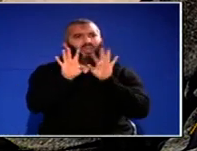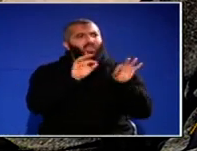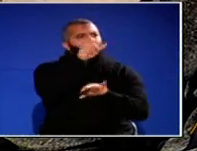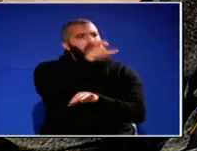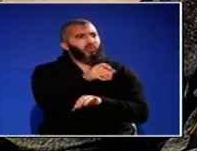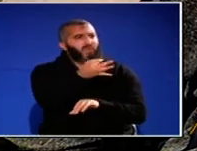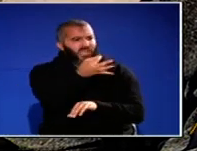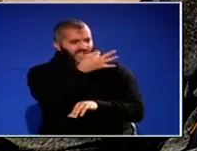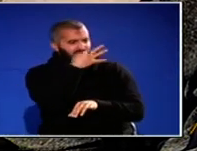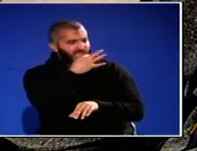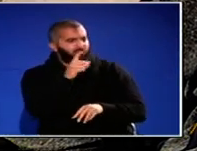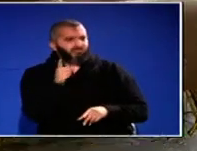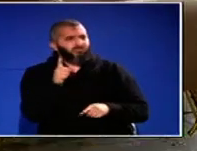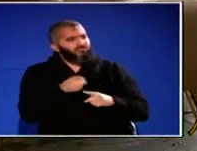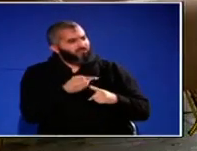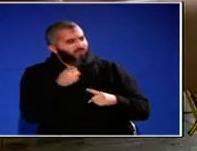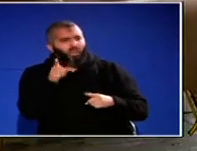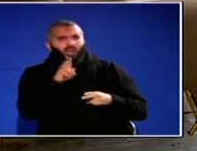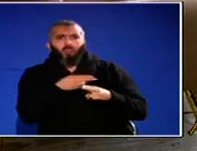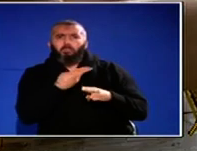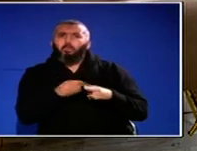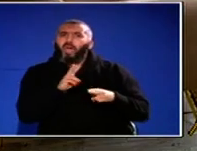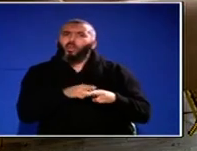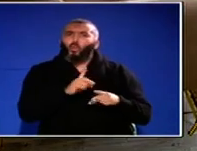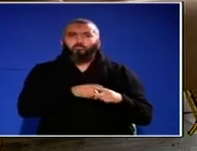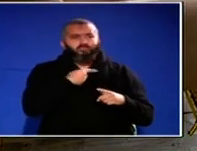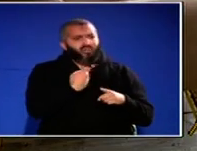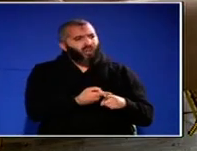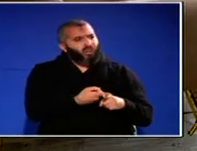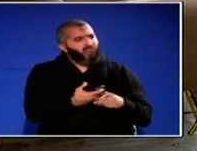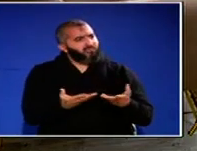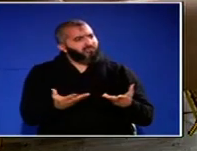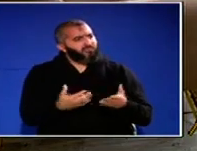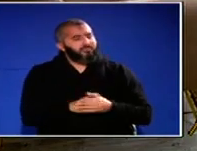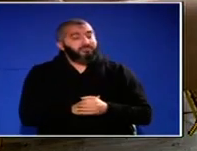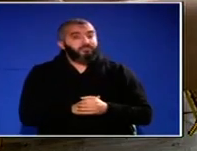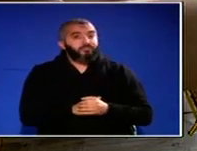الاسم. ان شاء الله خير. زيد السي الطيب.